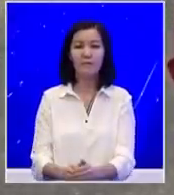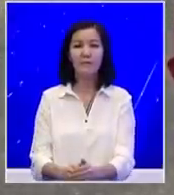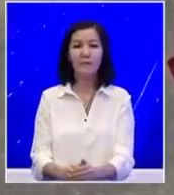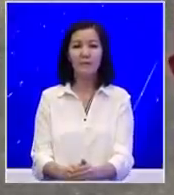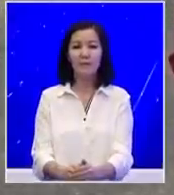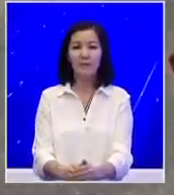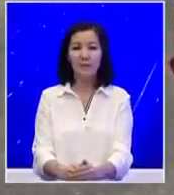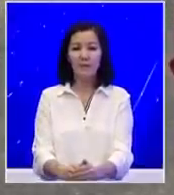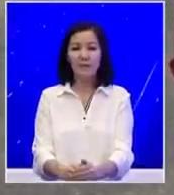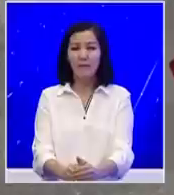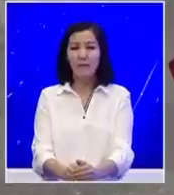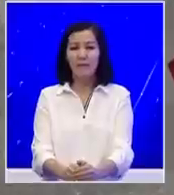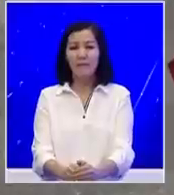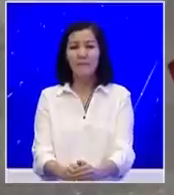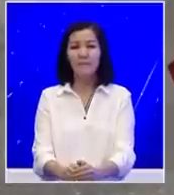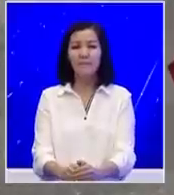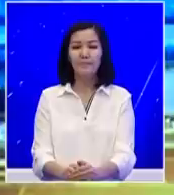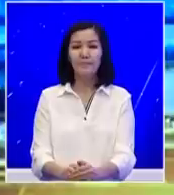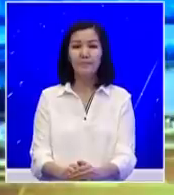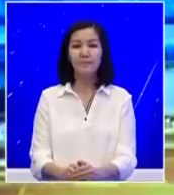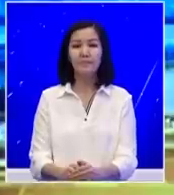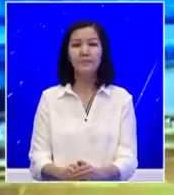Айдос Қалиев, Жетісу арнасы.